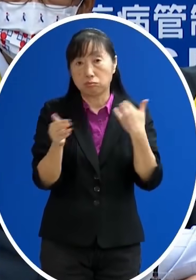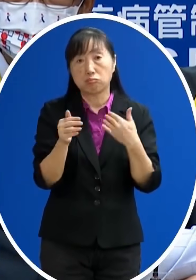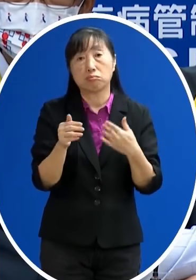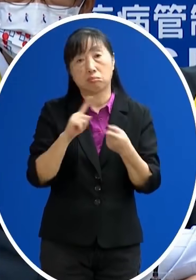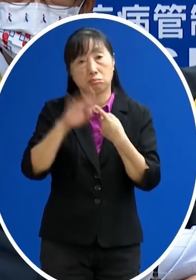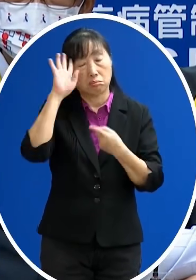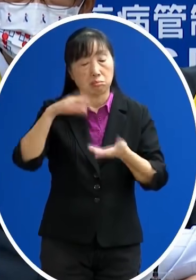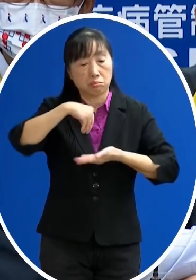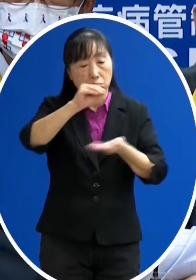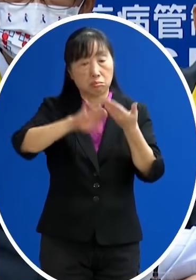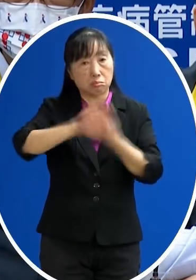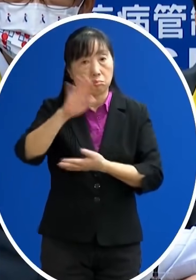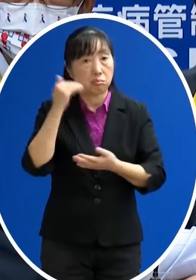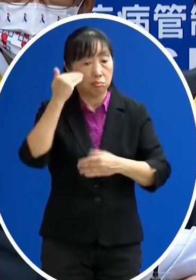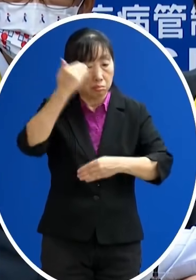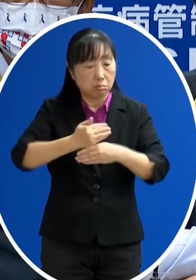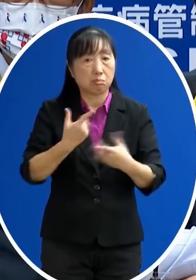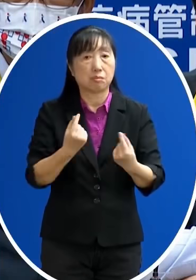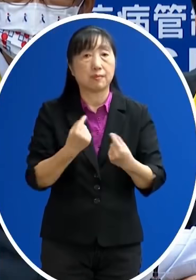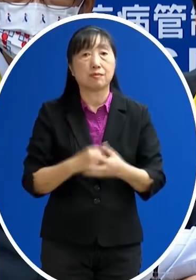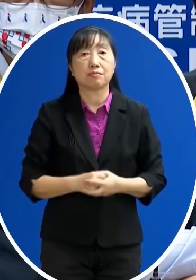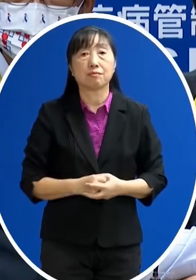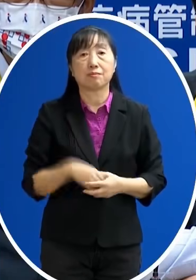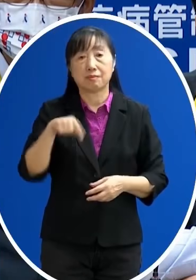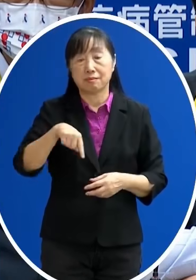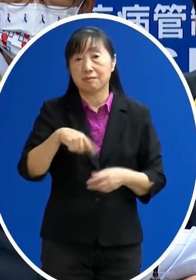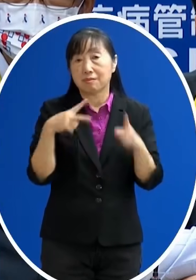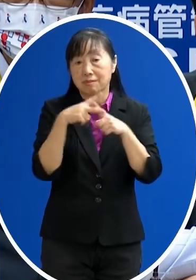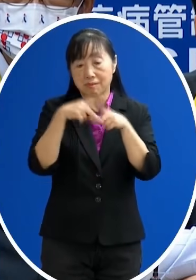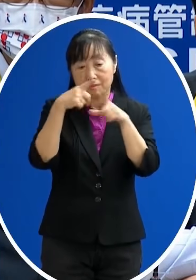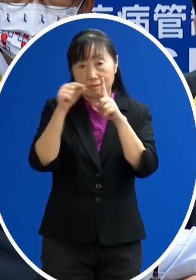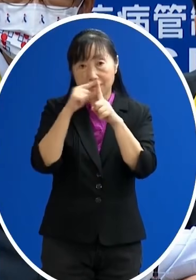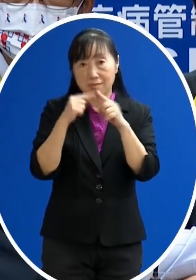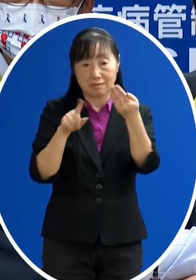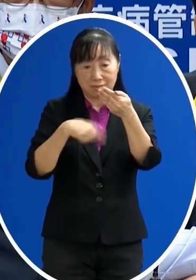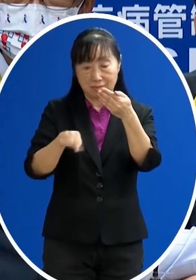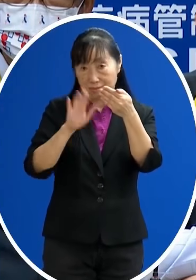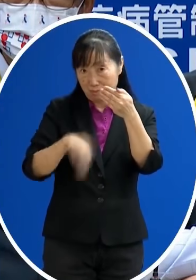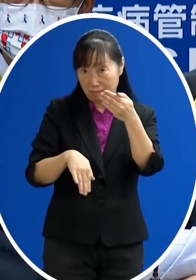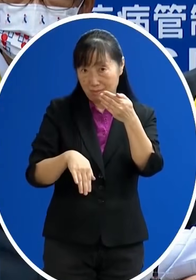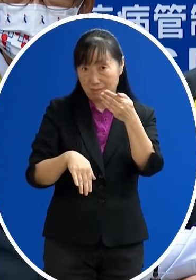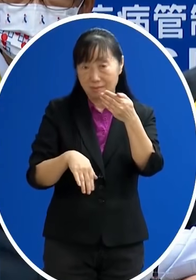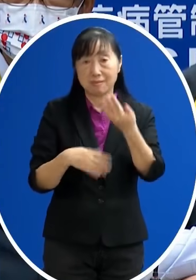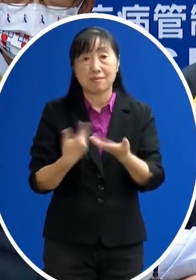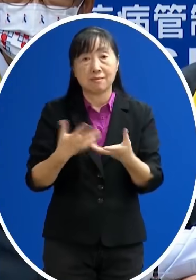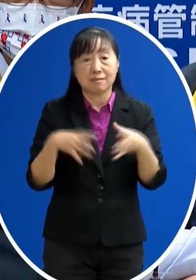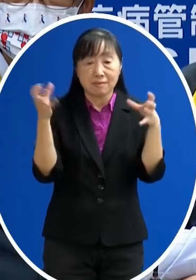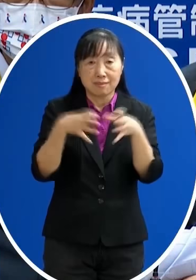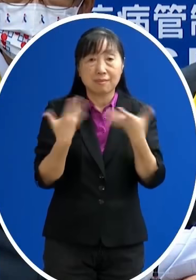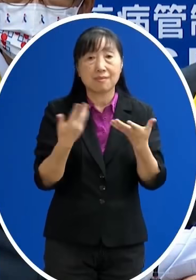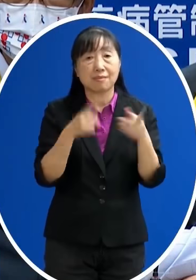外带，甚或是关闭。那国内小型的旅行团9人以下，那剧组拍